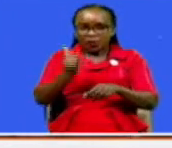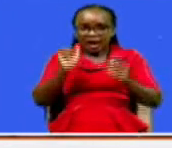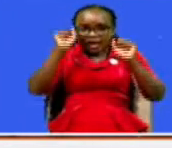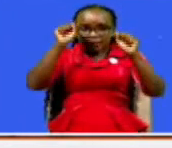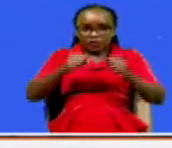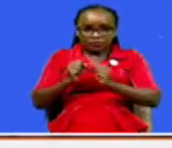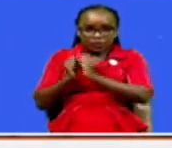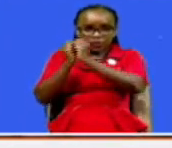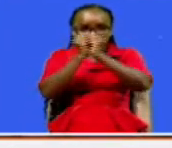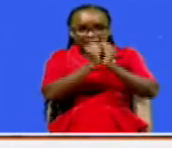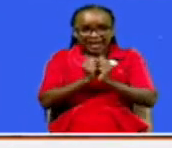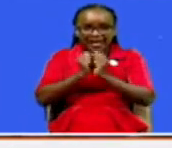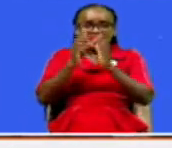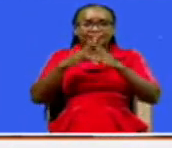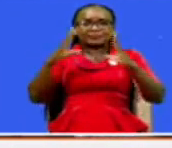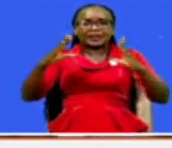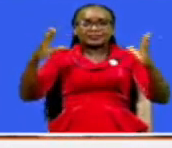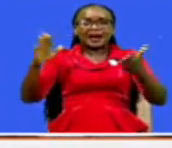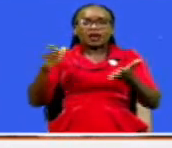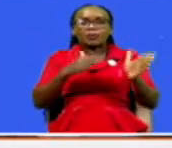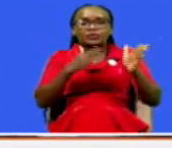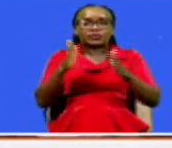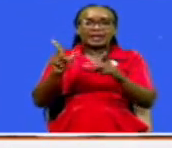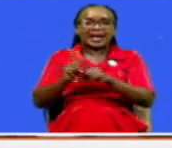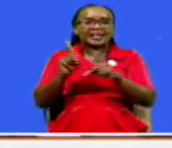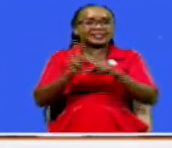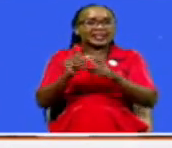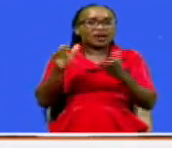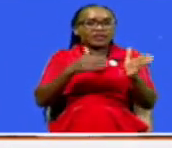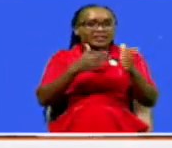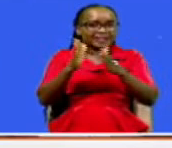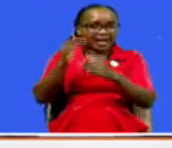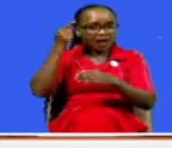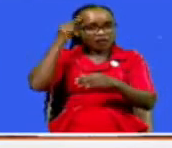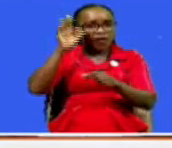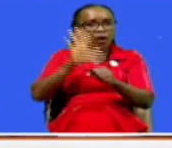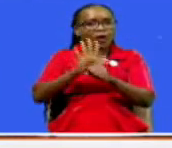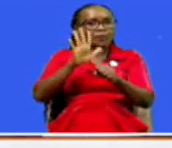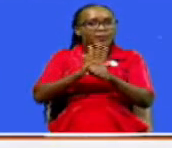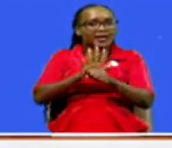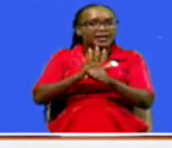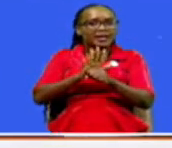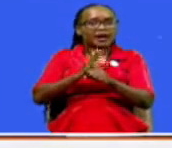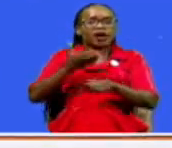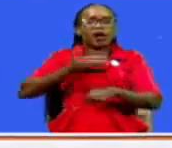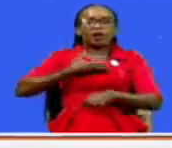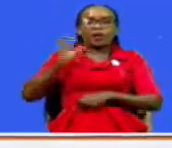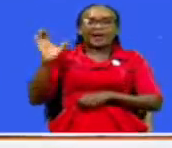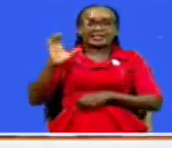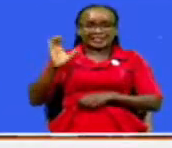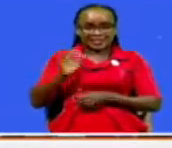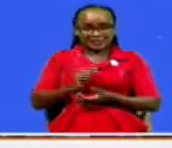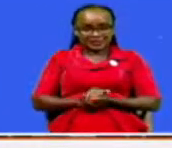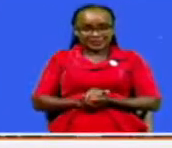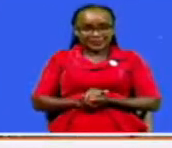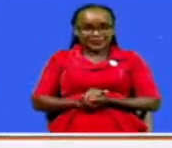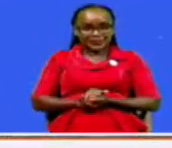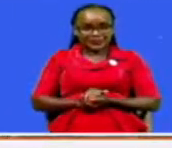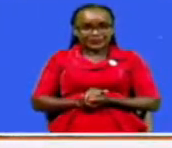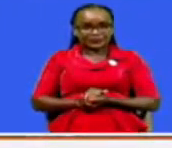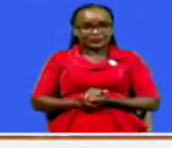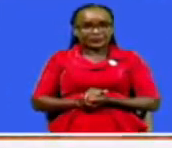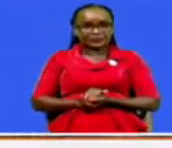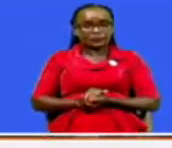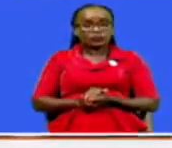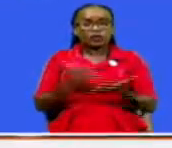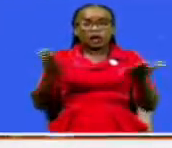can together expand opportunity and chance for many of our citizens. Na